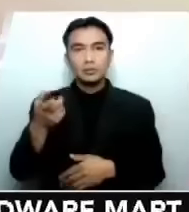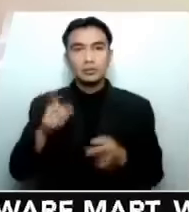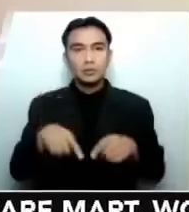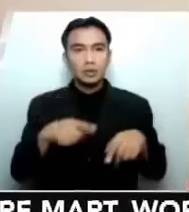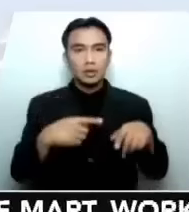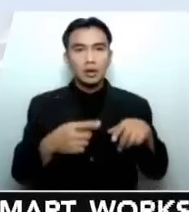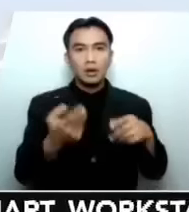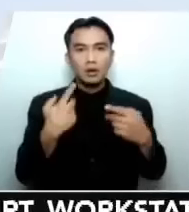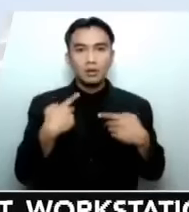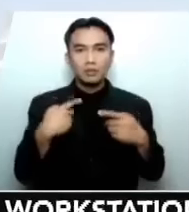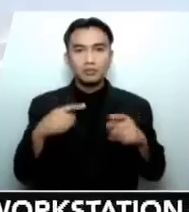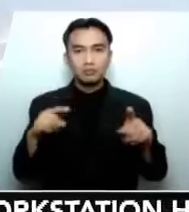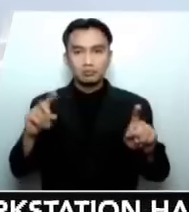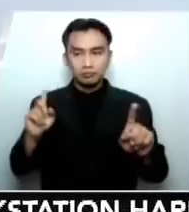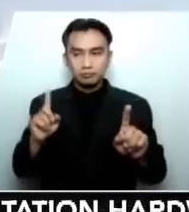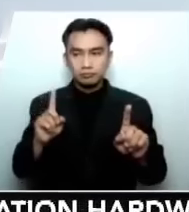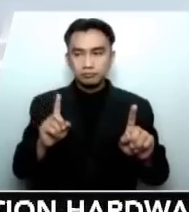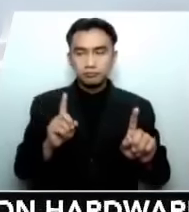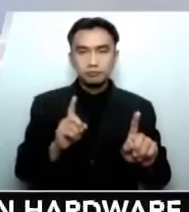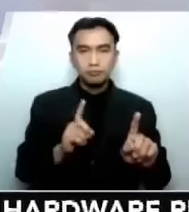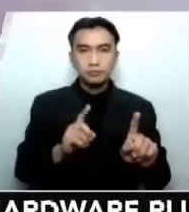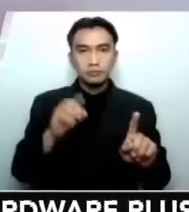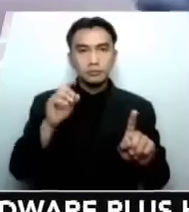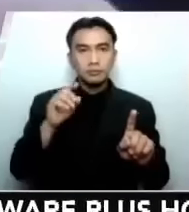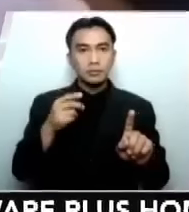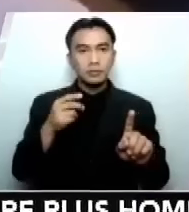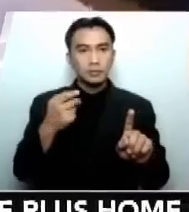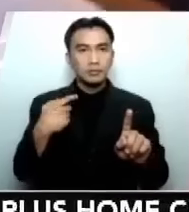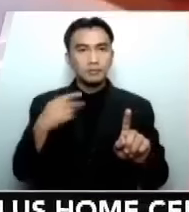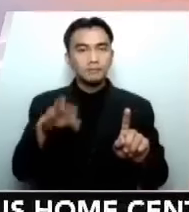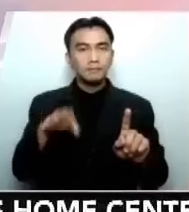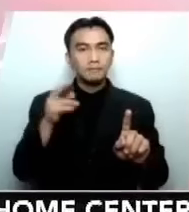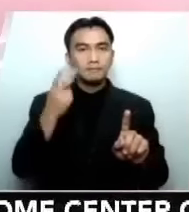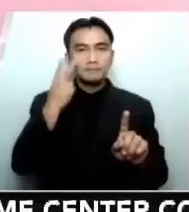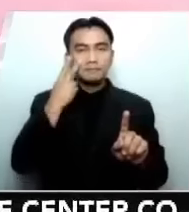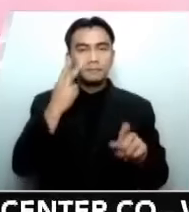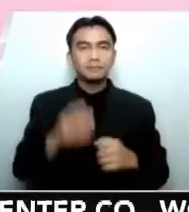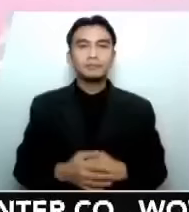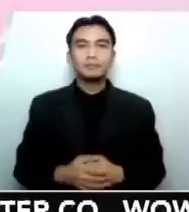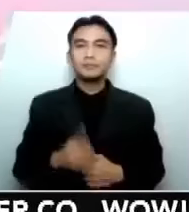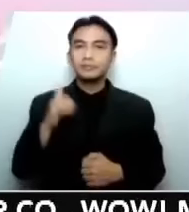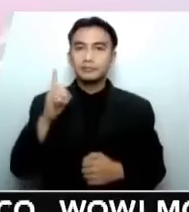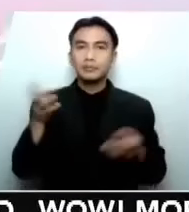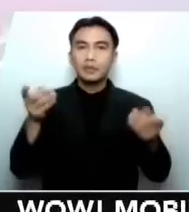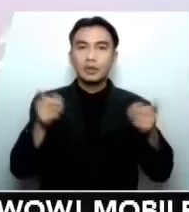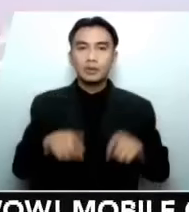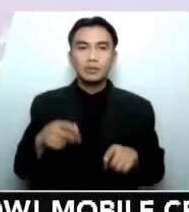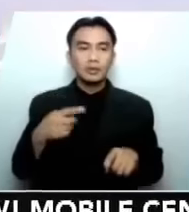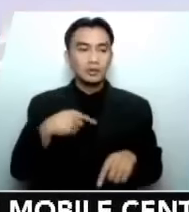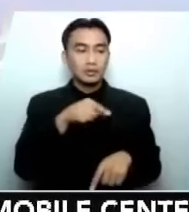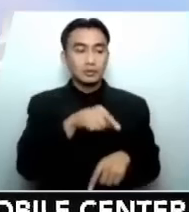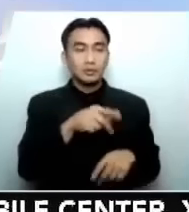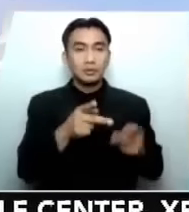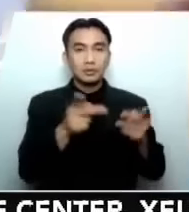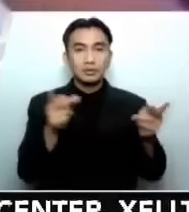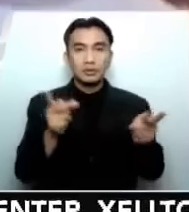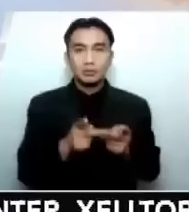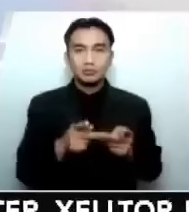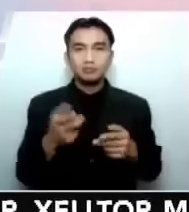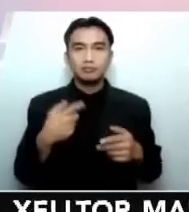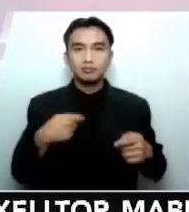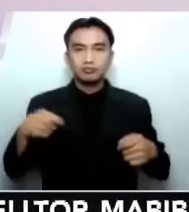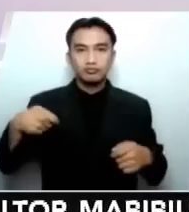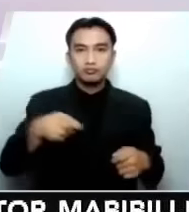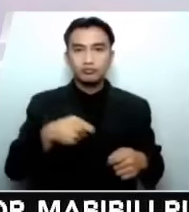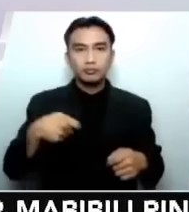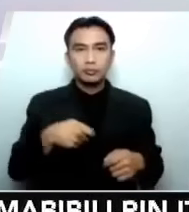maglakad ang babae. So nagkataon po, dito nga po nangyari yung saksakan. Lumakad si babae, dito po,